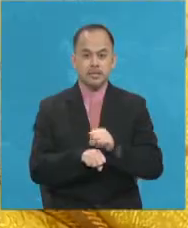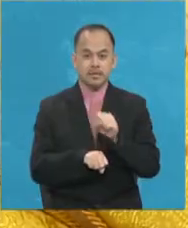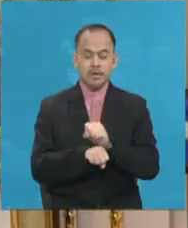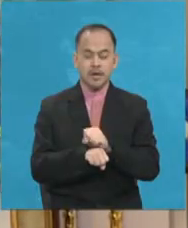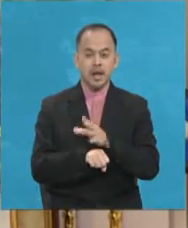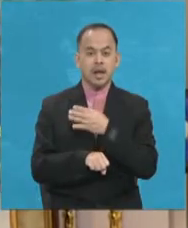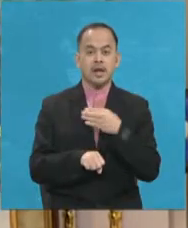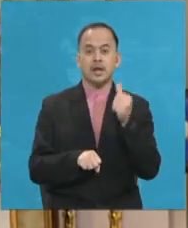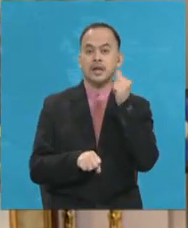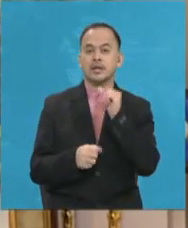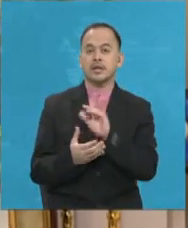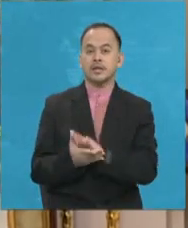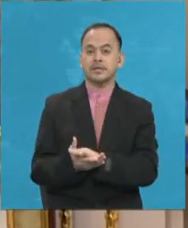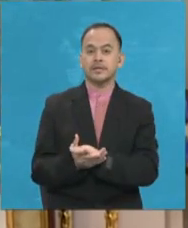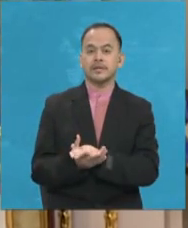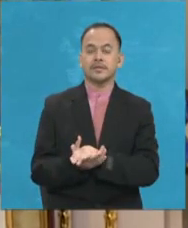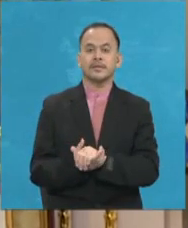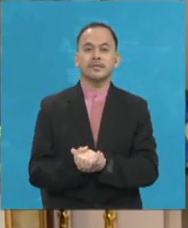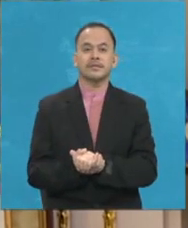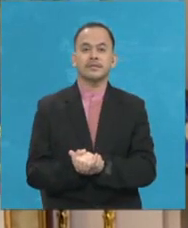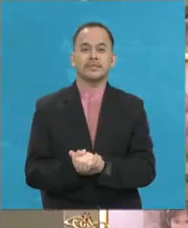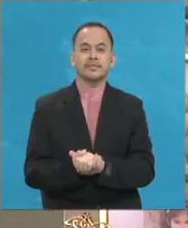dan istri Kyuhyun